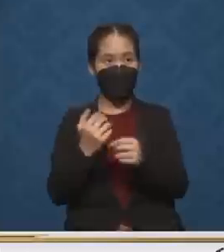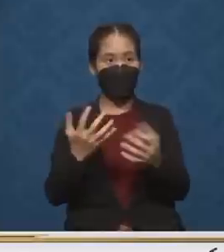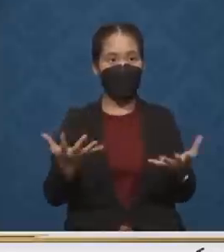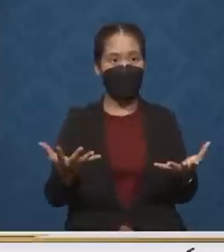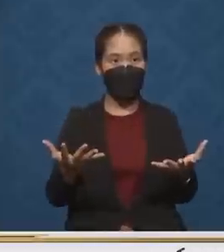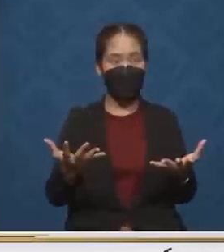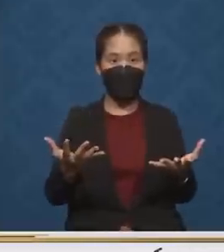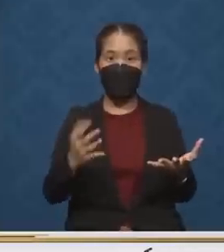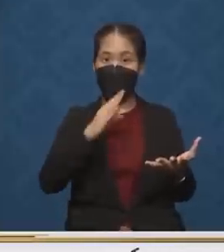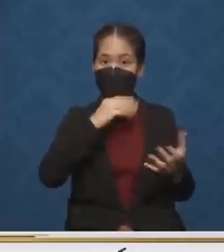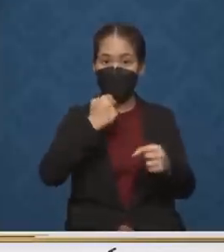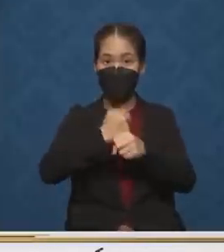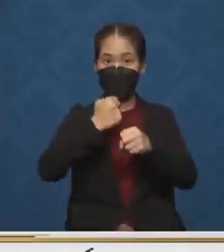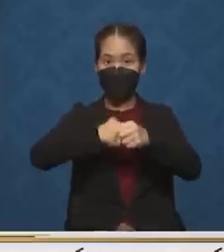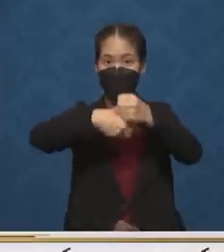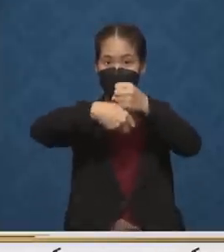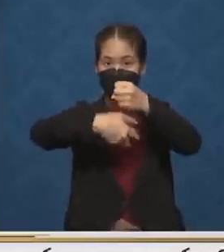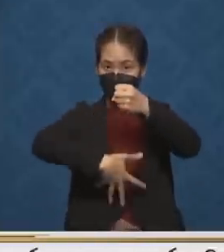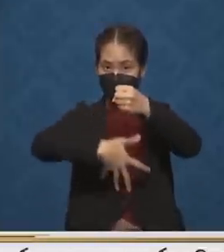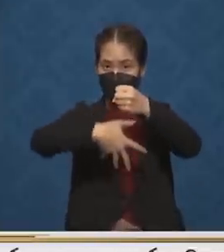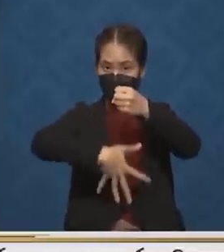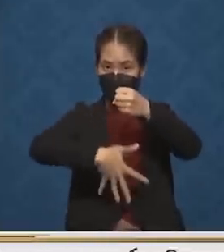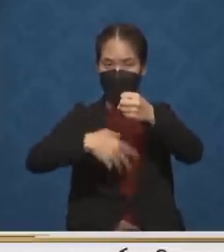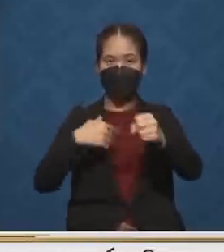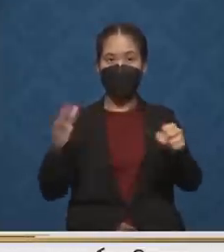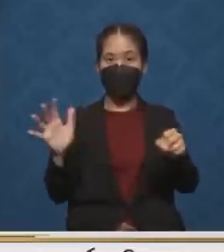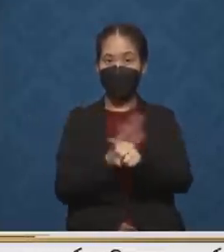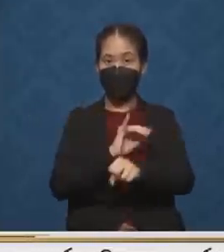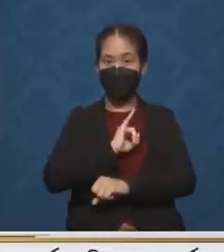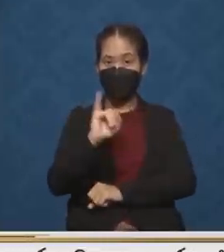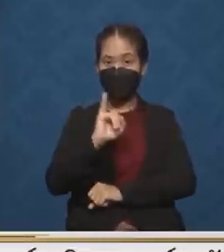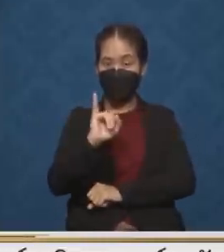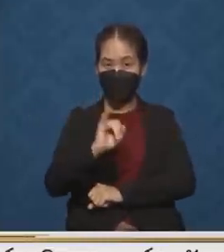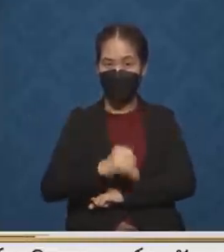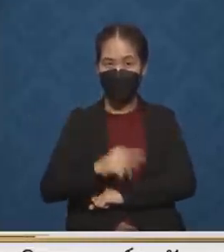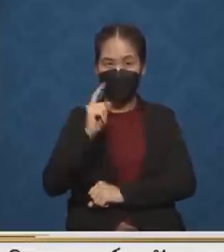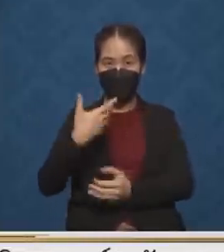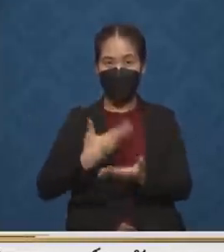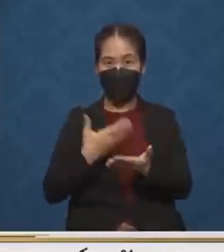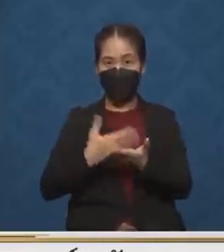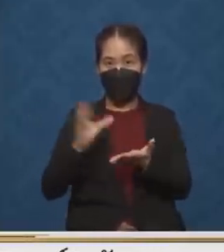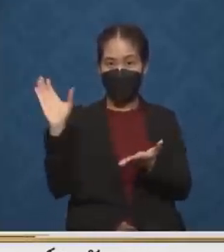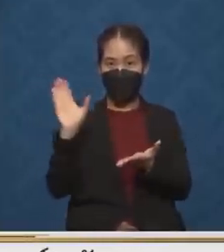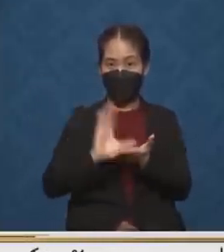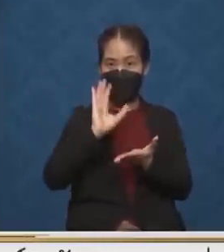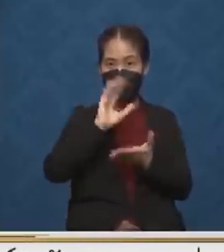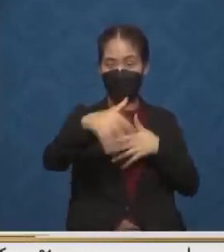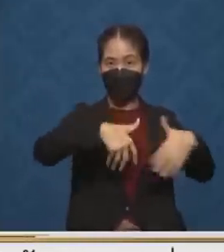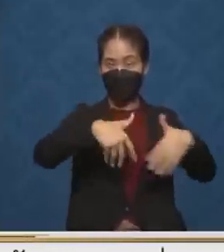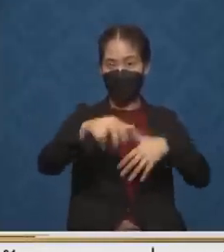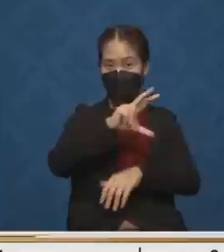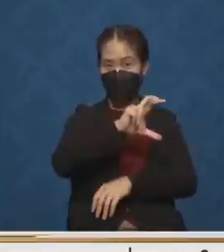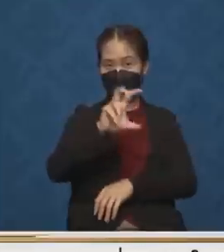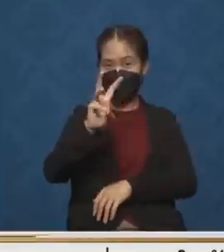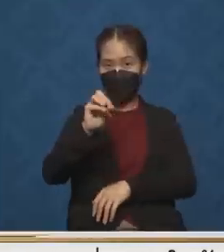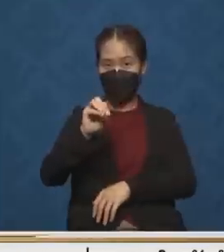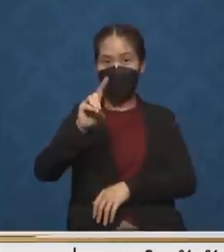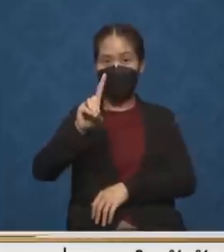เวลาทำผังส่งนายมจะได้ครบวงจรกวานั้นใช่ไหมมนต้ใช้งบประมาณขพนประชาชนถง 361